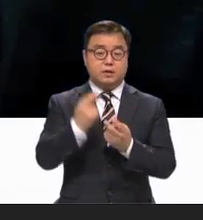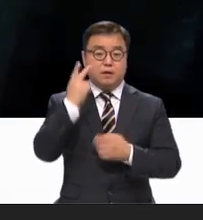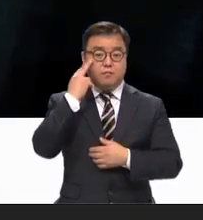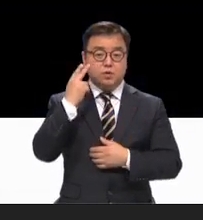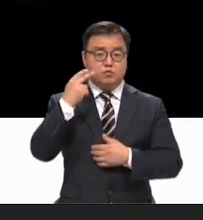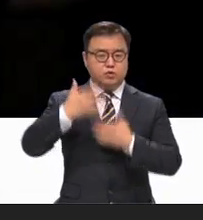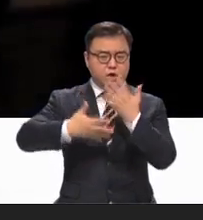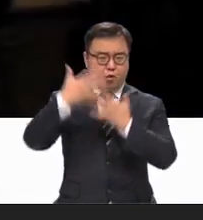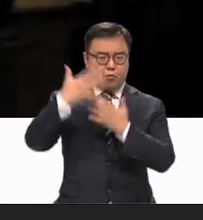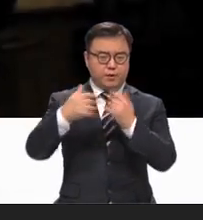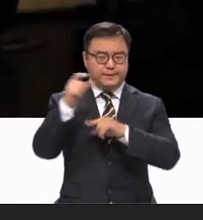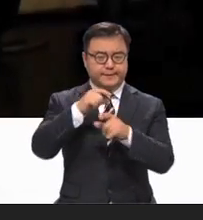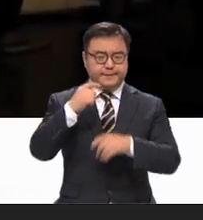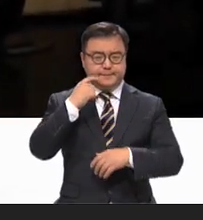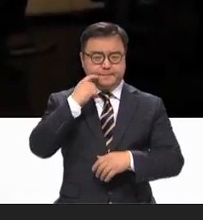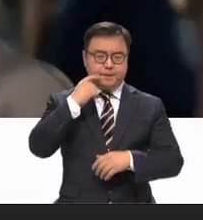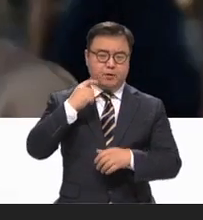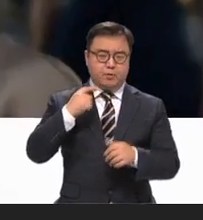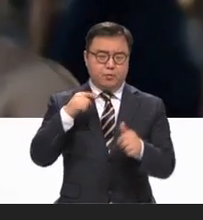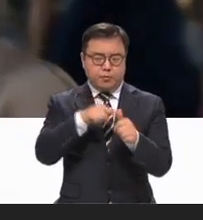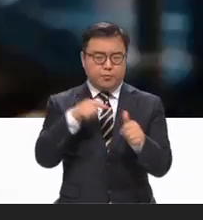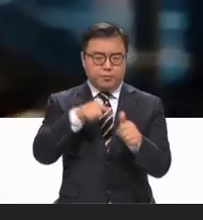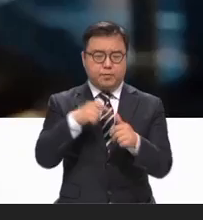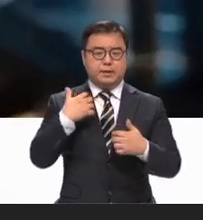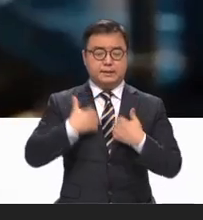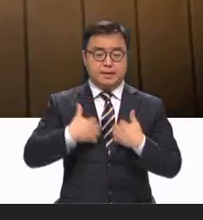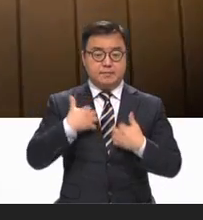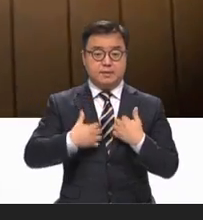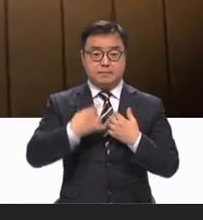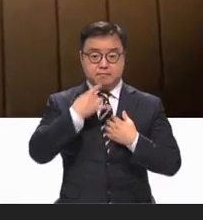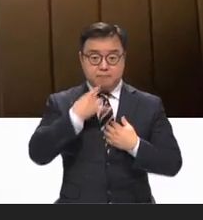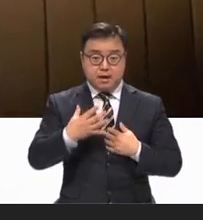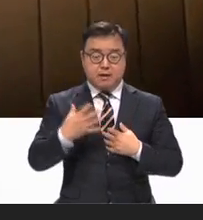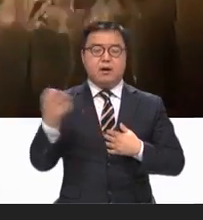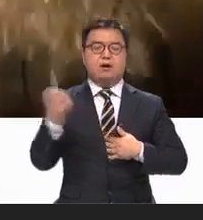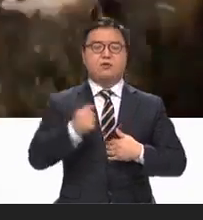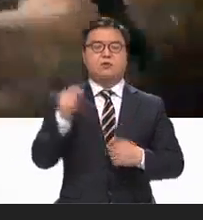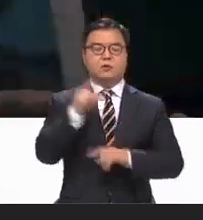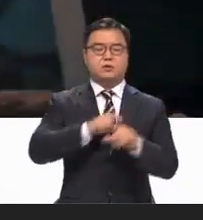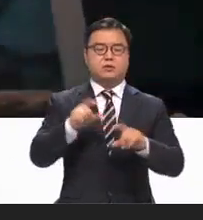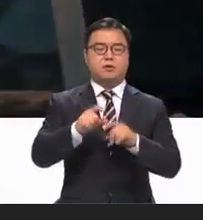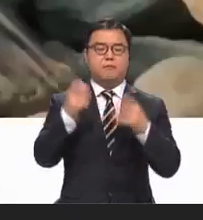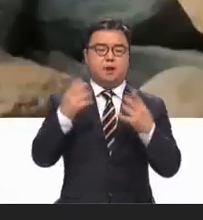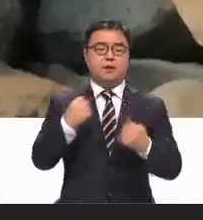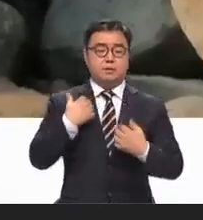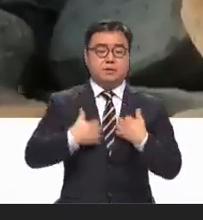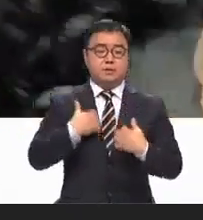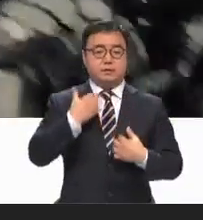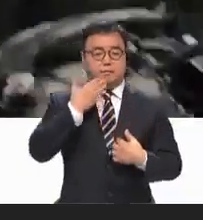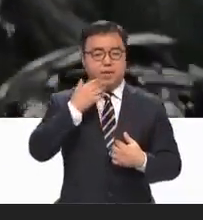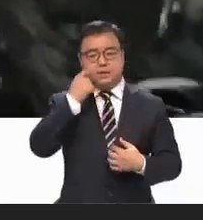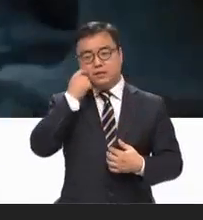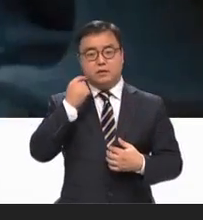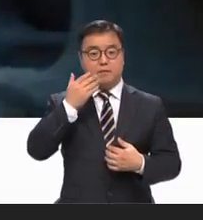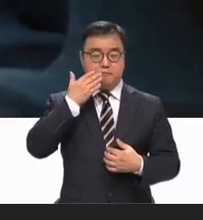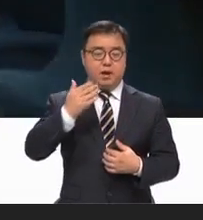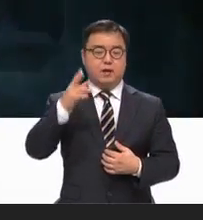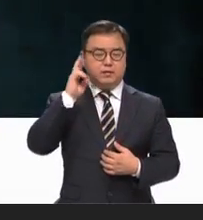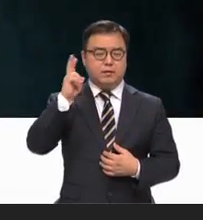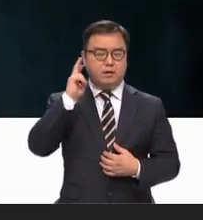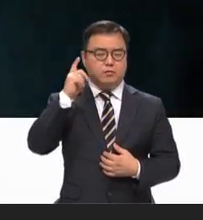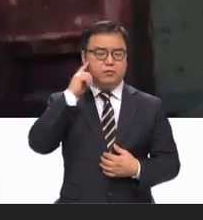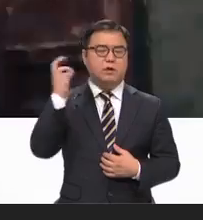블록버스터의 어떤 자극적인 재미만으로도 지금보다도 더 많은 관객이 들 수도 있지 않을까 예. 그러니까 이렇게 한국 관객이